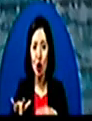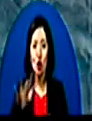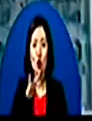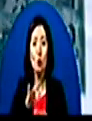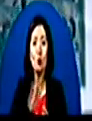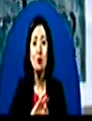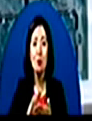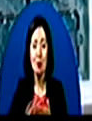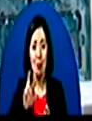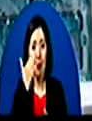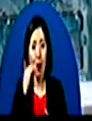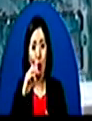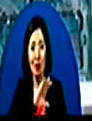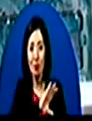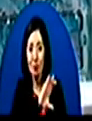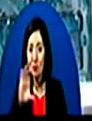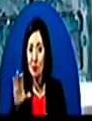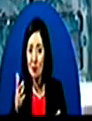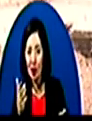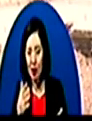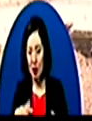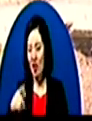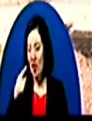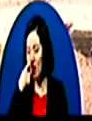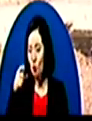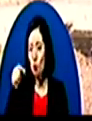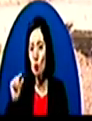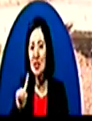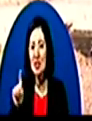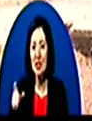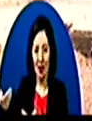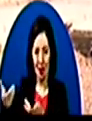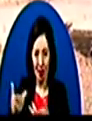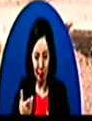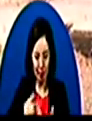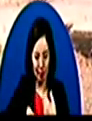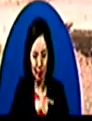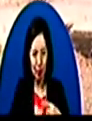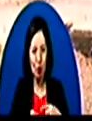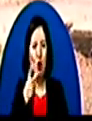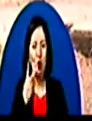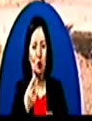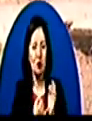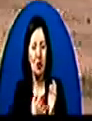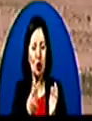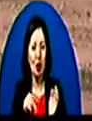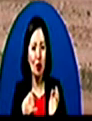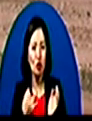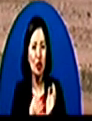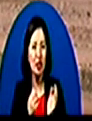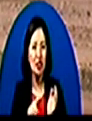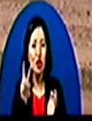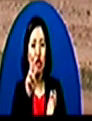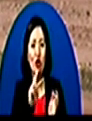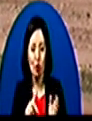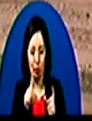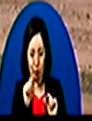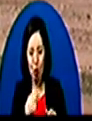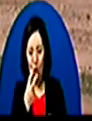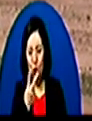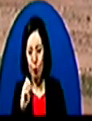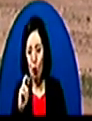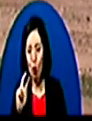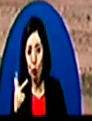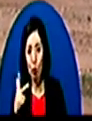бүгд найрамдахтад ардулсын хөнгөлөлттэй зээлийн тусламжтайгаар баригдана. Нийтдээ 262.7 сая амрикт долларын мөртгөөр 2023 онд бүрэн ашиглалтанд